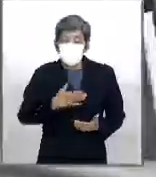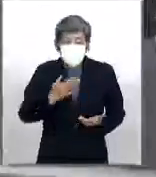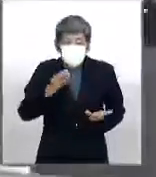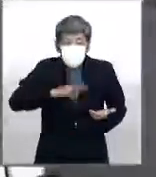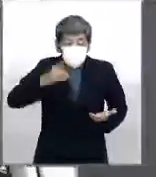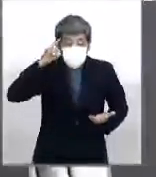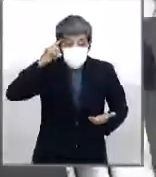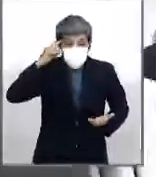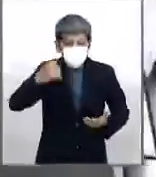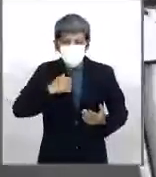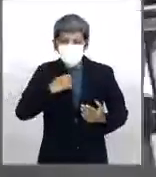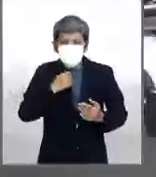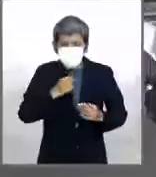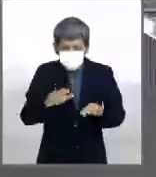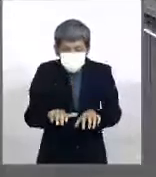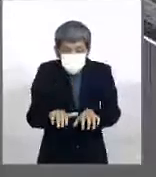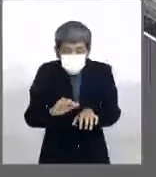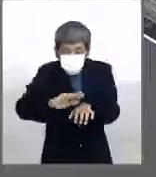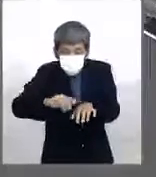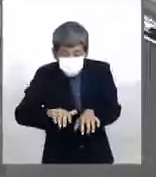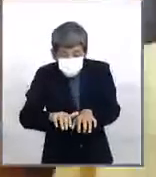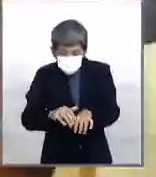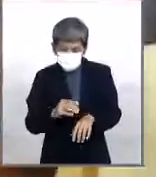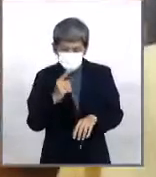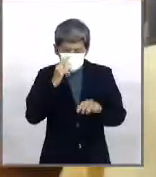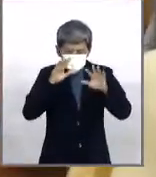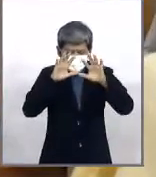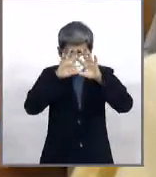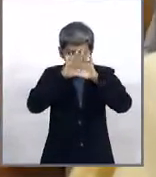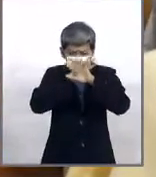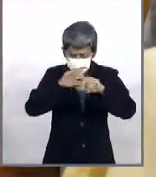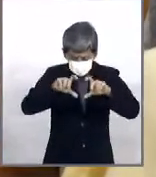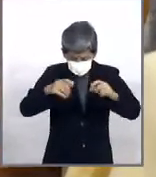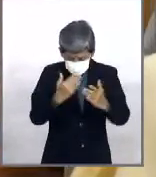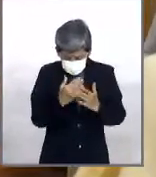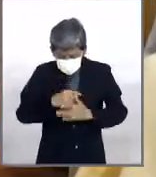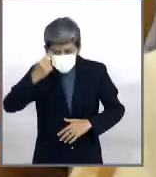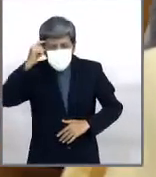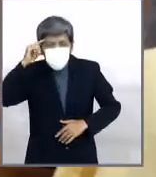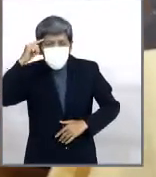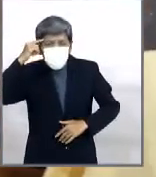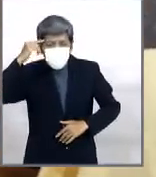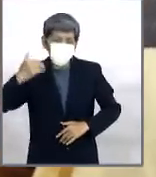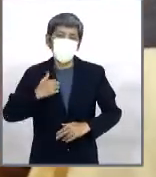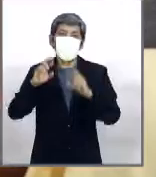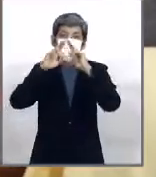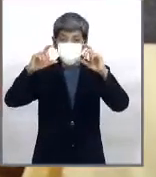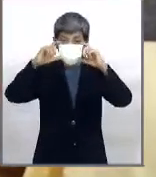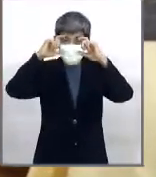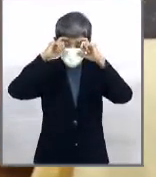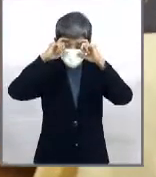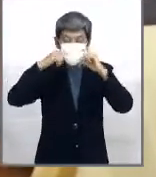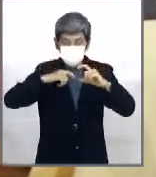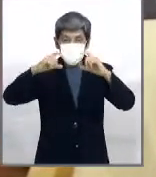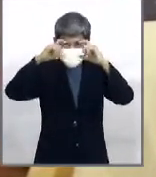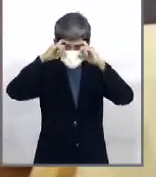เราไม่รู้จริงๆนะจนเราสึกว่าเรามองจอคอมพิวเตอร์ไม่ออกแยกแบงค์ไม่ออกอย่างนี้นะครับผมเนาะก็เลยไปร้านแว่นตาเ